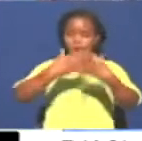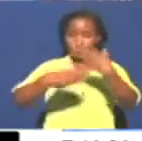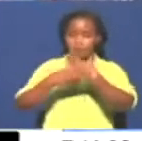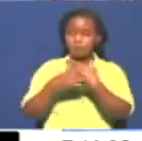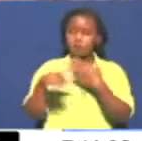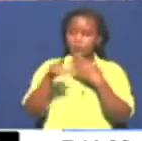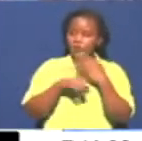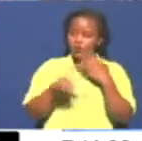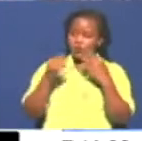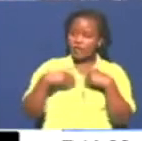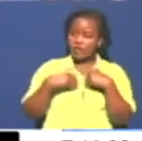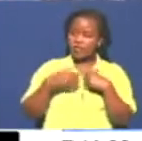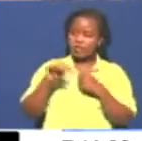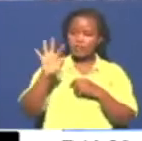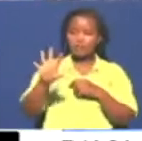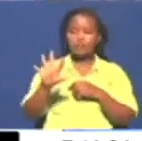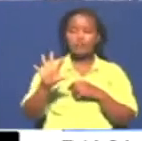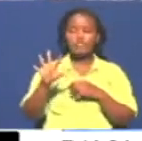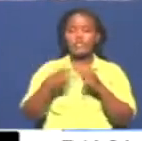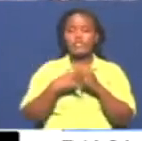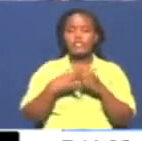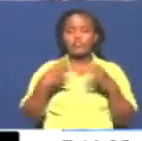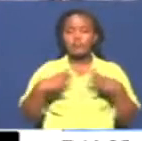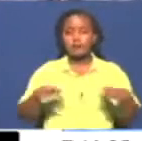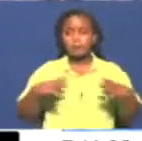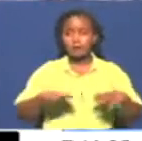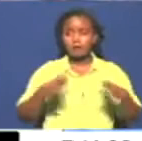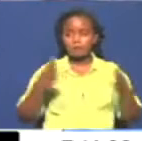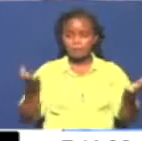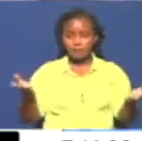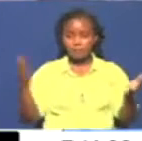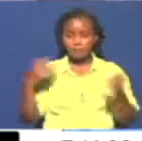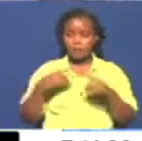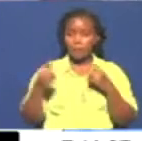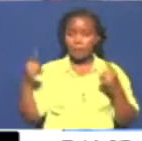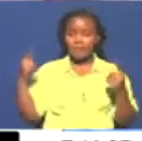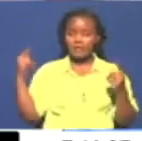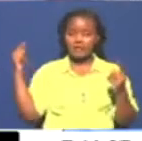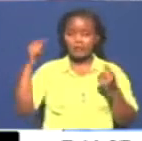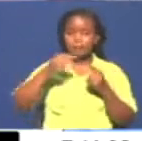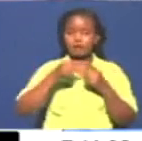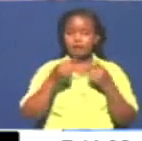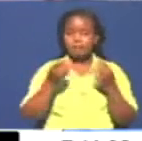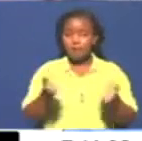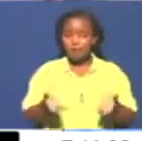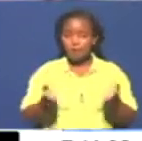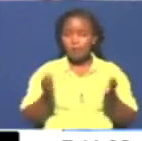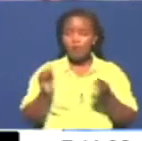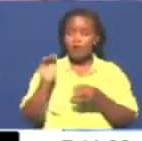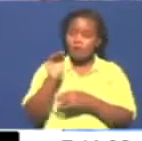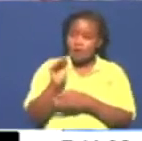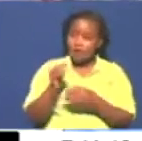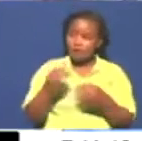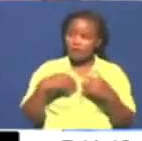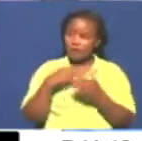walikuwa 58 na kwamba mpaka sasa baada ya kuchukua roll call